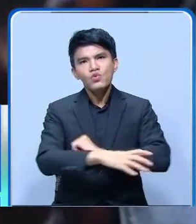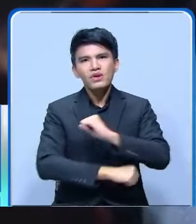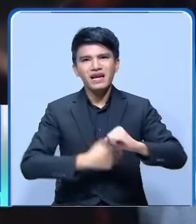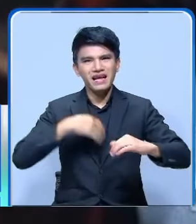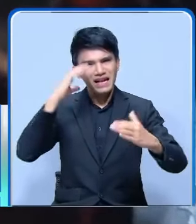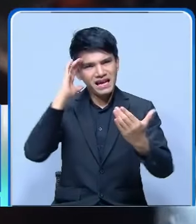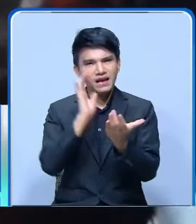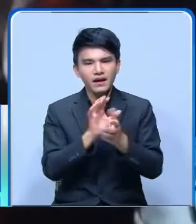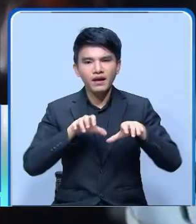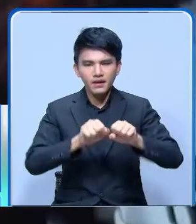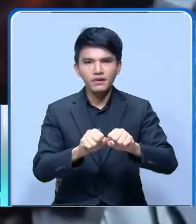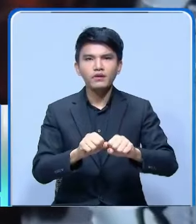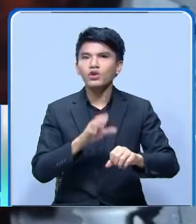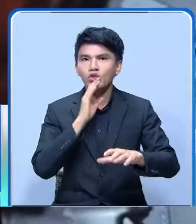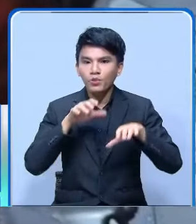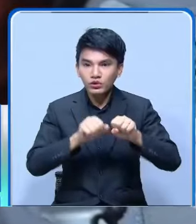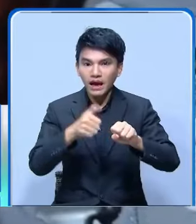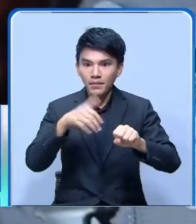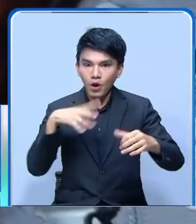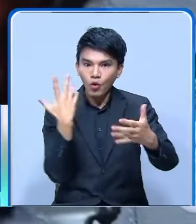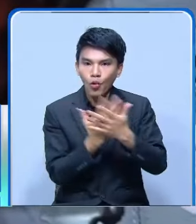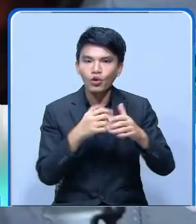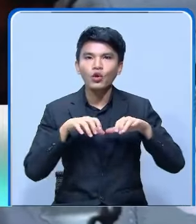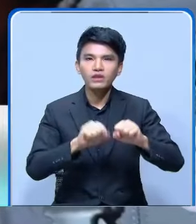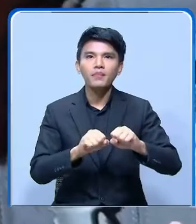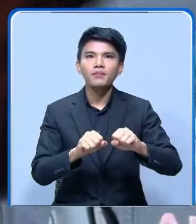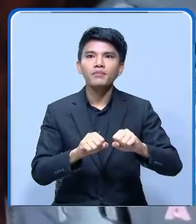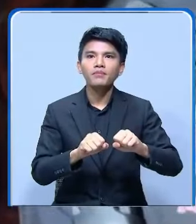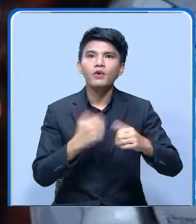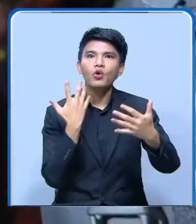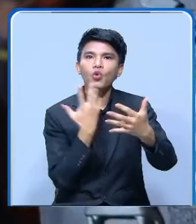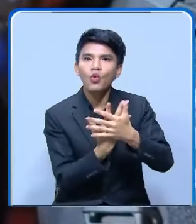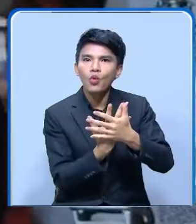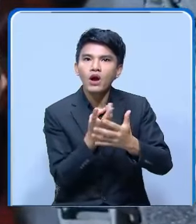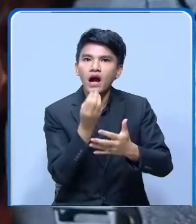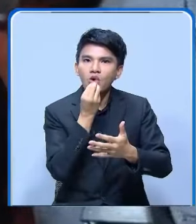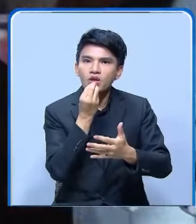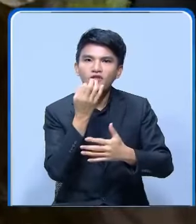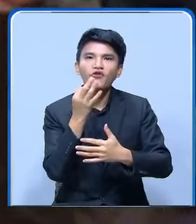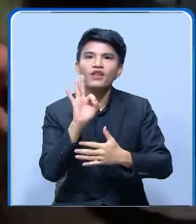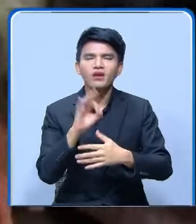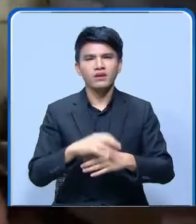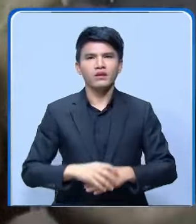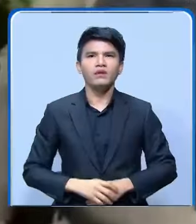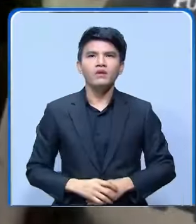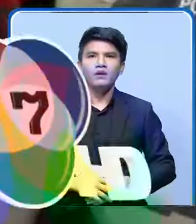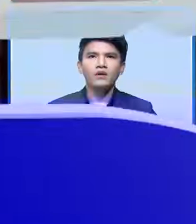จับเพราะว่าตำรวจจับจะได้ไปอยู่ในคุก อย่างน้อยๆอยู่ในคุกก็ยังมีข้าวกินทุกมื้อแล้วนะ